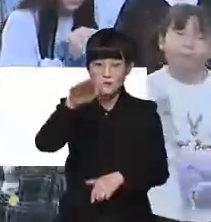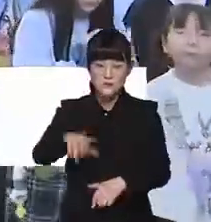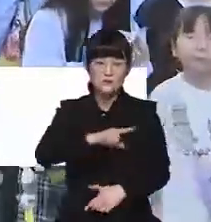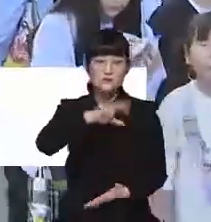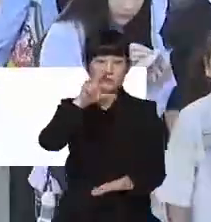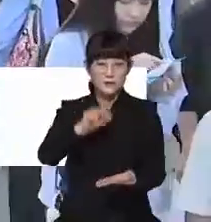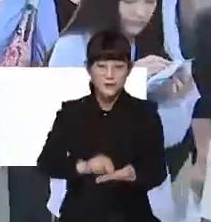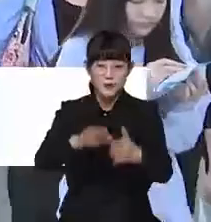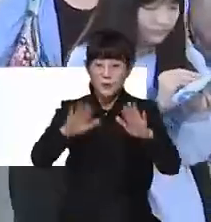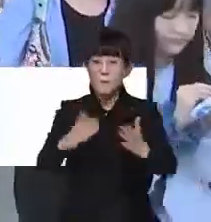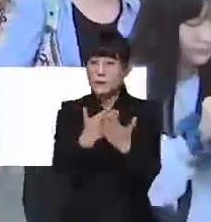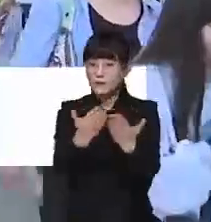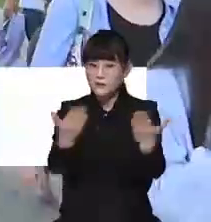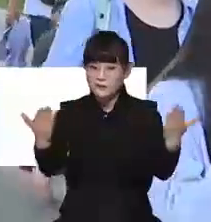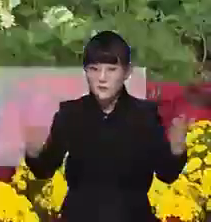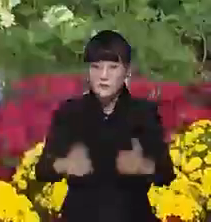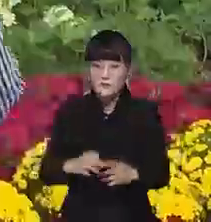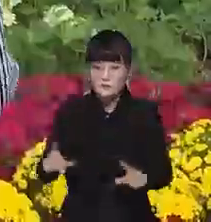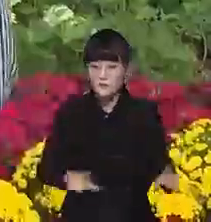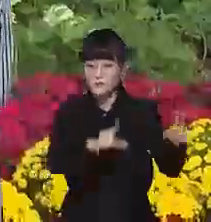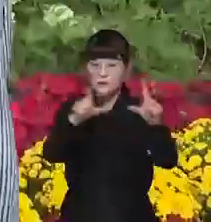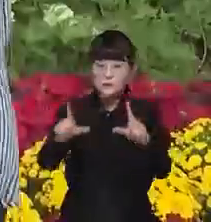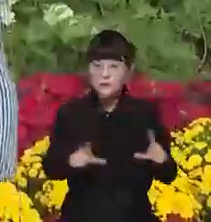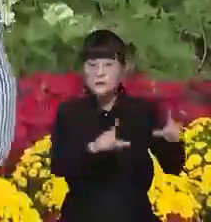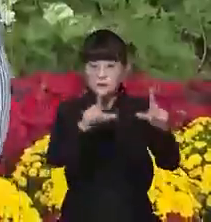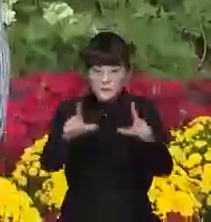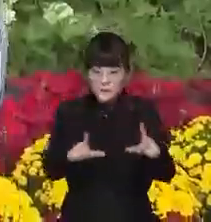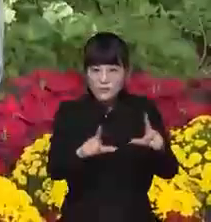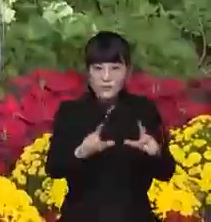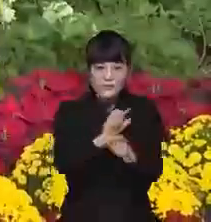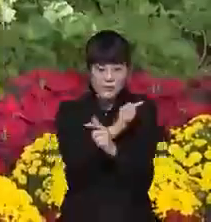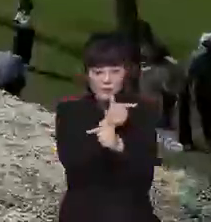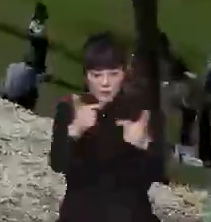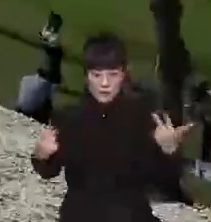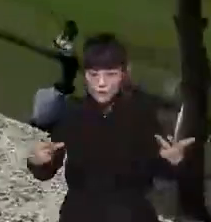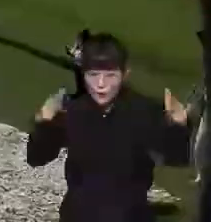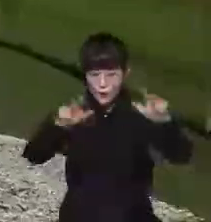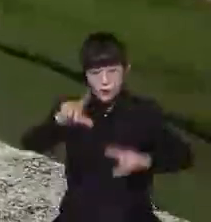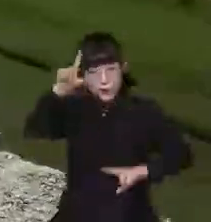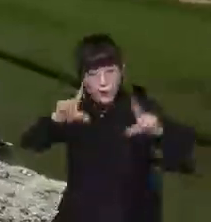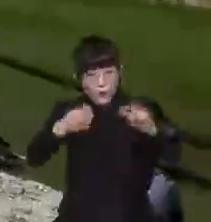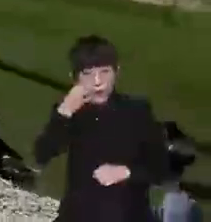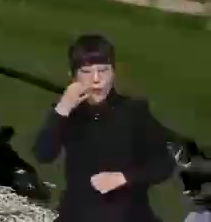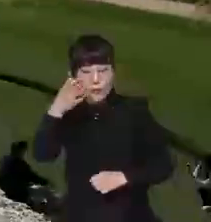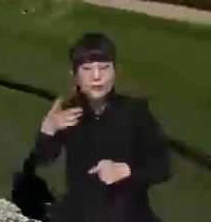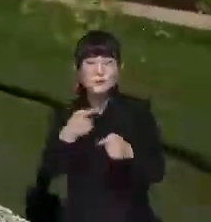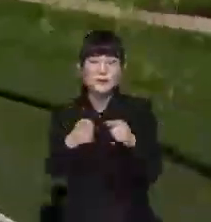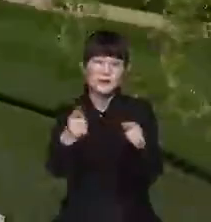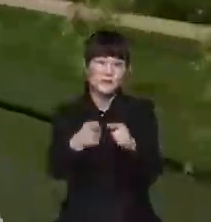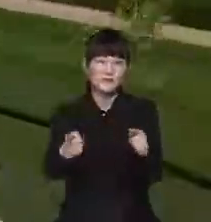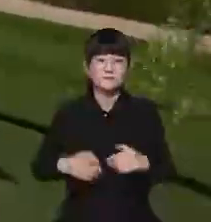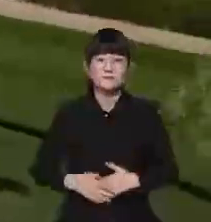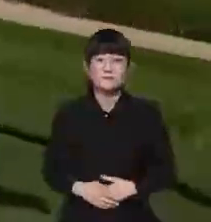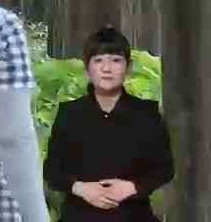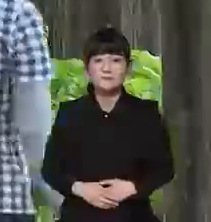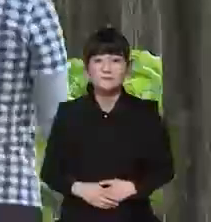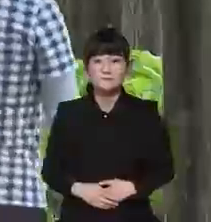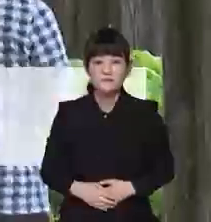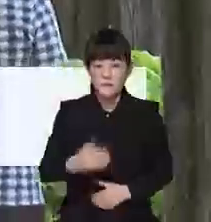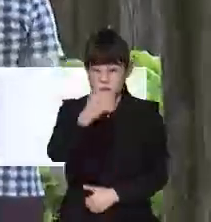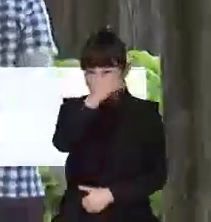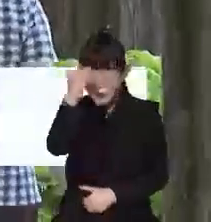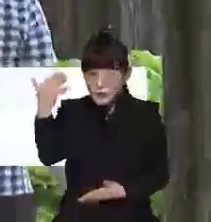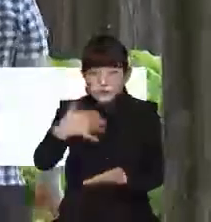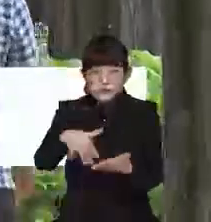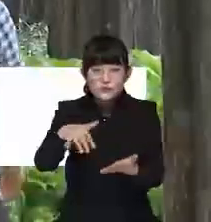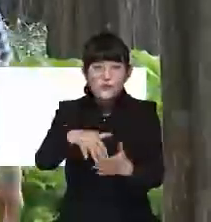열린 이번 박람회는 일상 속에 녹아든 다채로운 정원의 모습을 선보였다는 평가를 받았습니다. 관람객